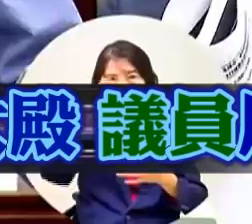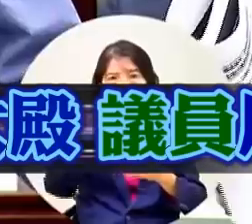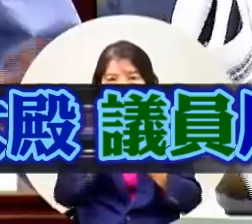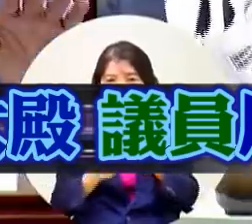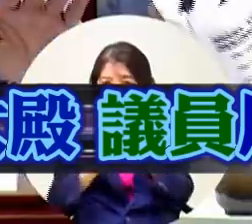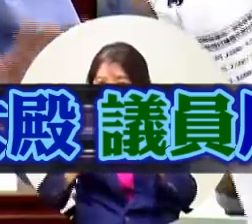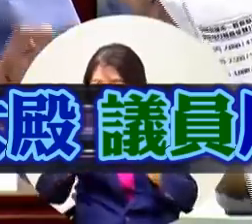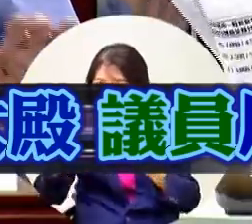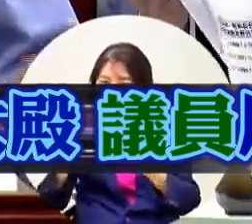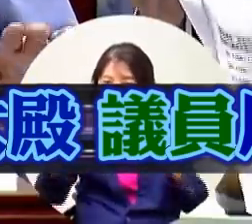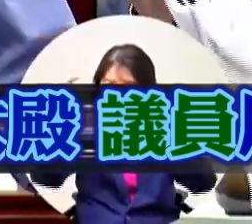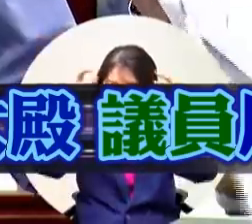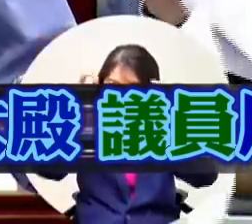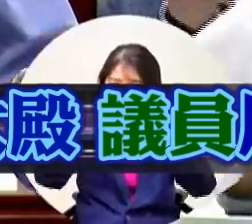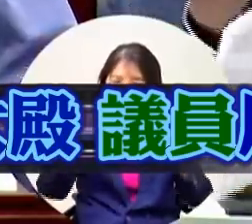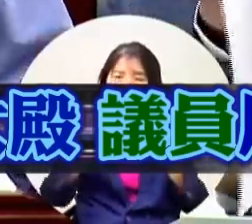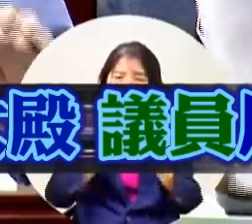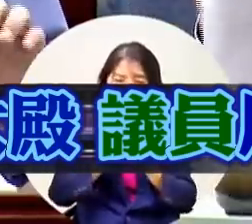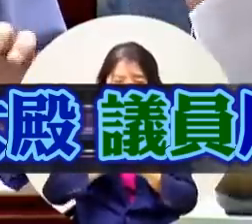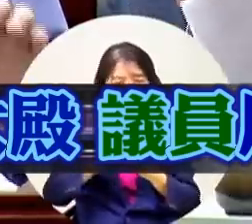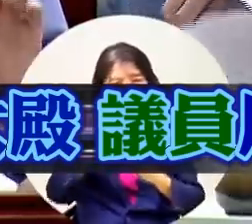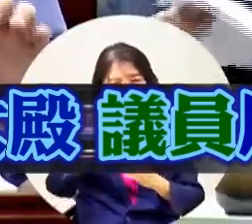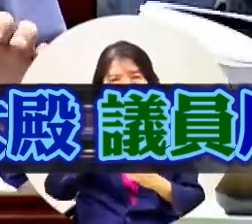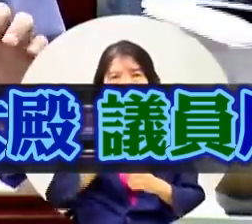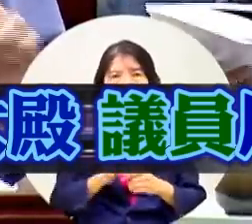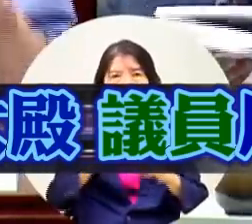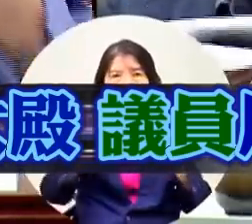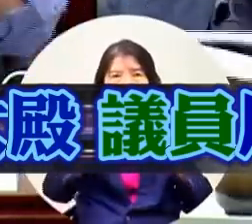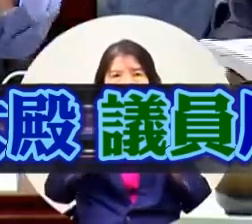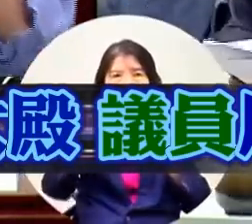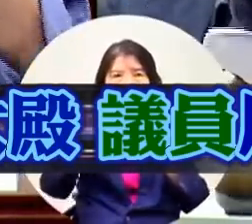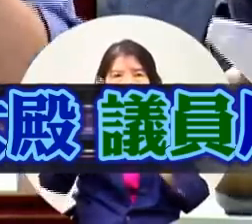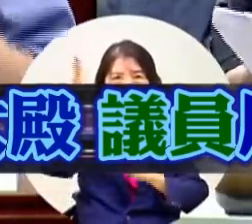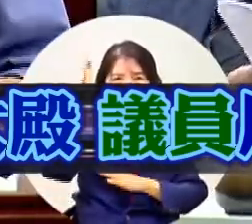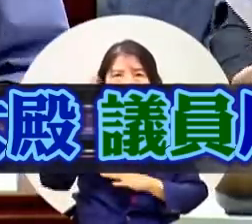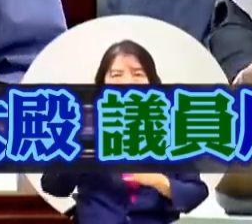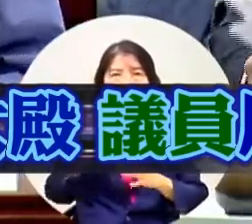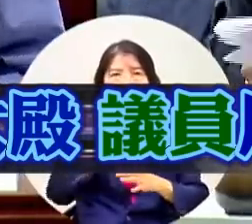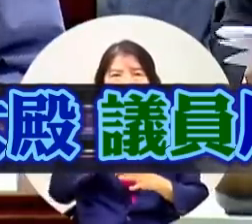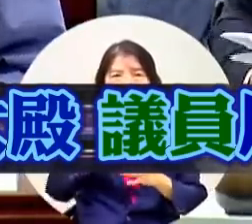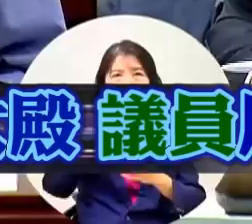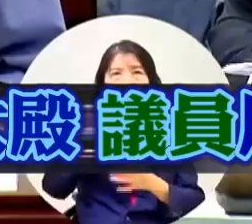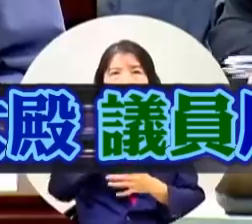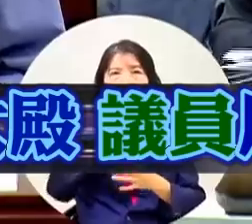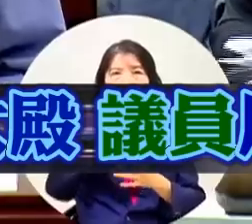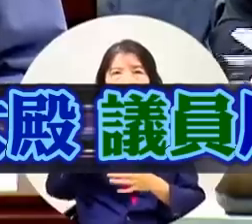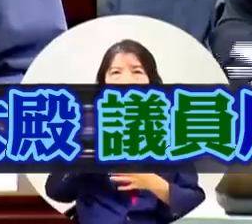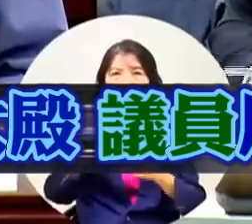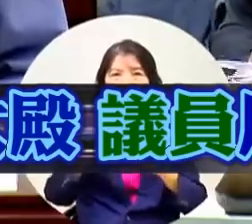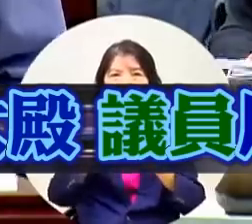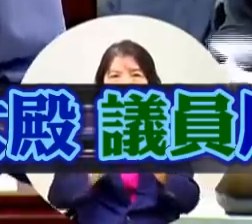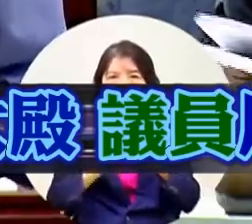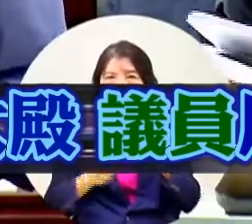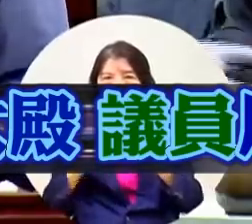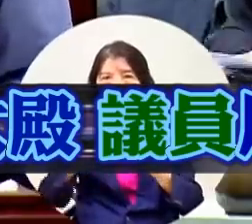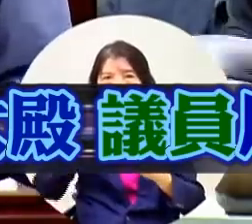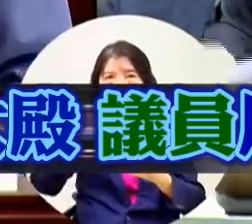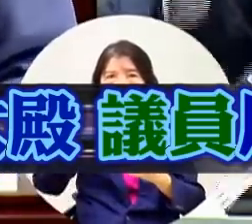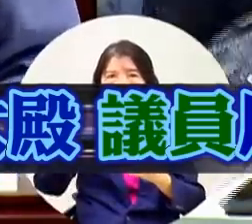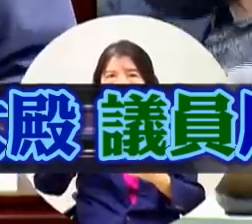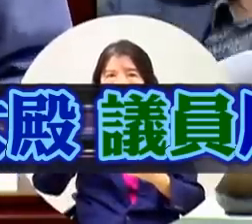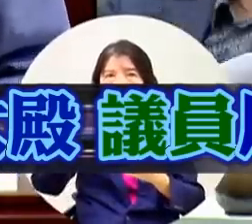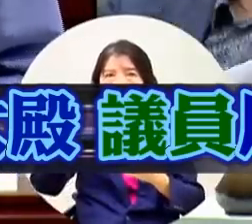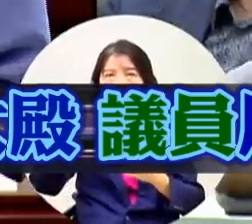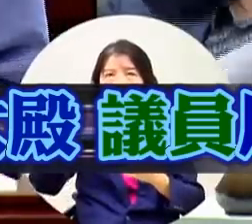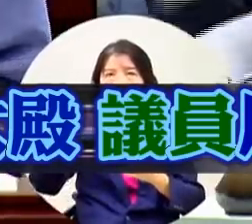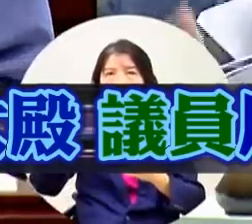贝在高雄都能得到妥善的照顾。政府的现在裁员非常的困难，例如每一个出生婴儿258，还有包括这些